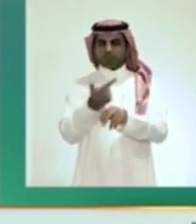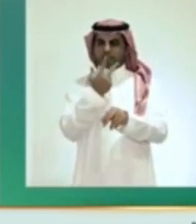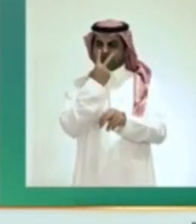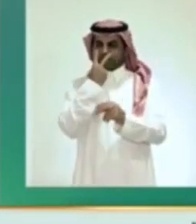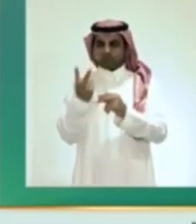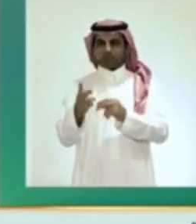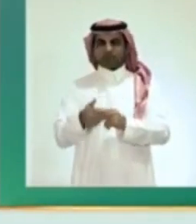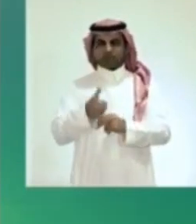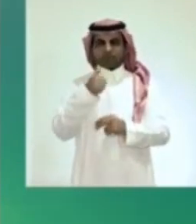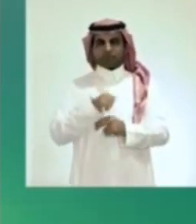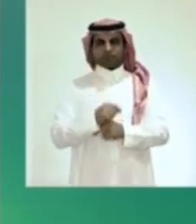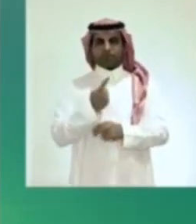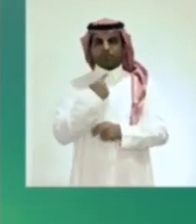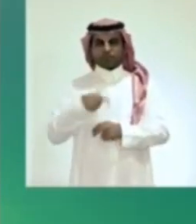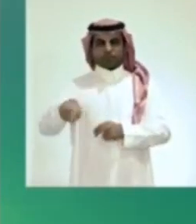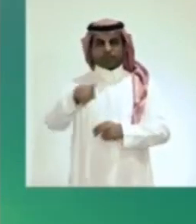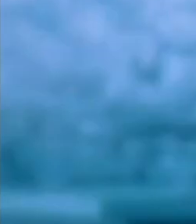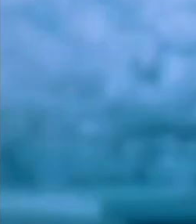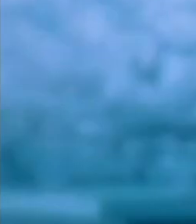أي وقت.